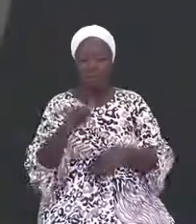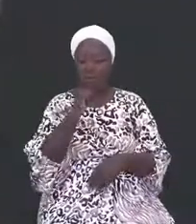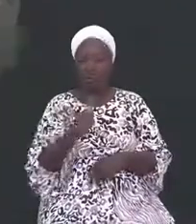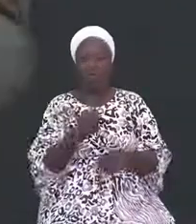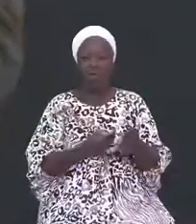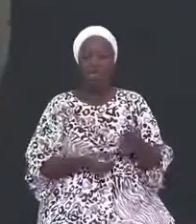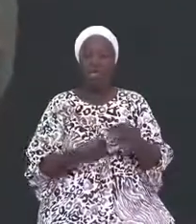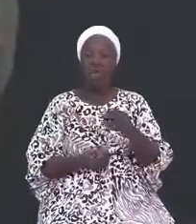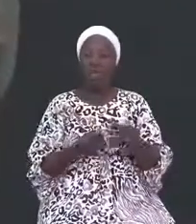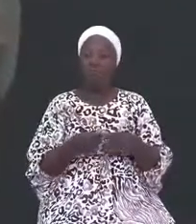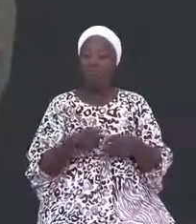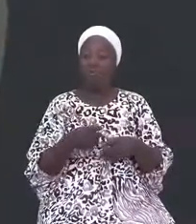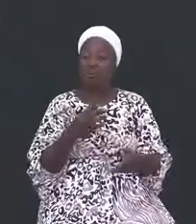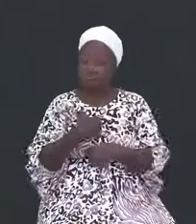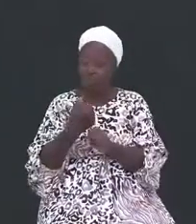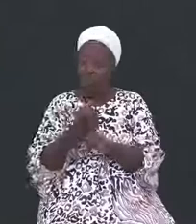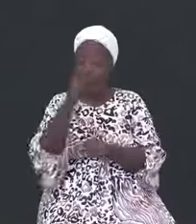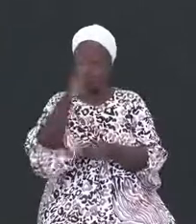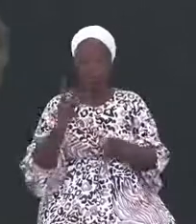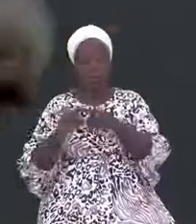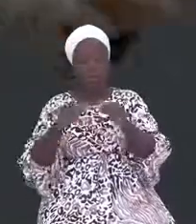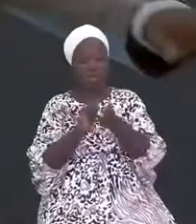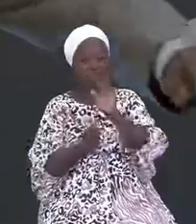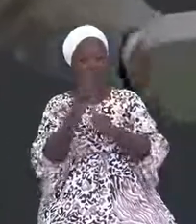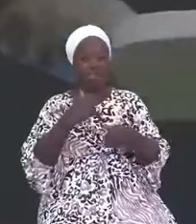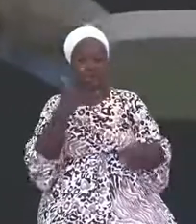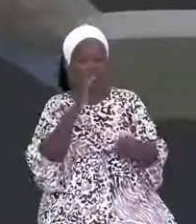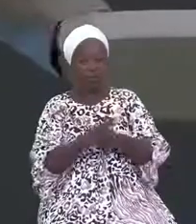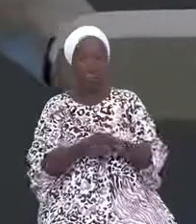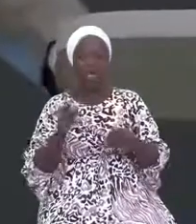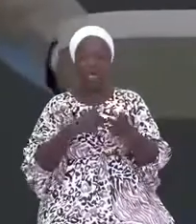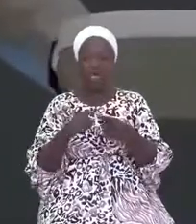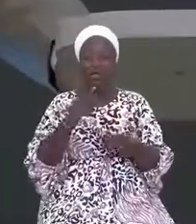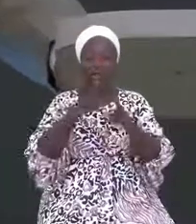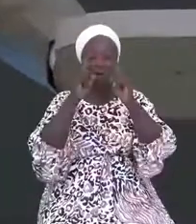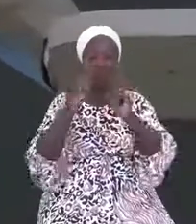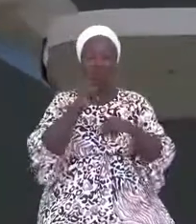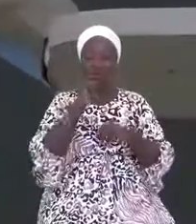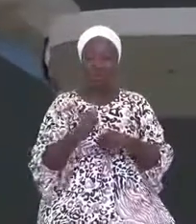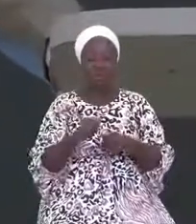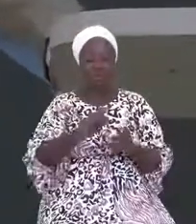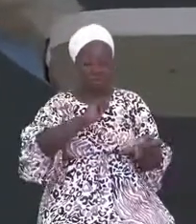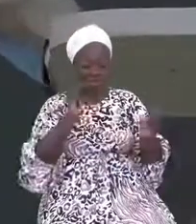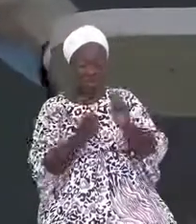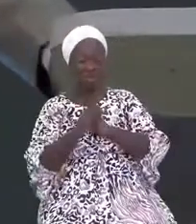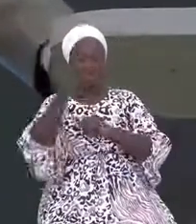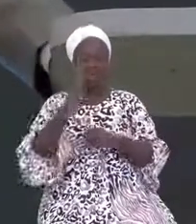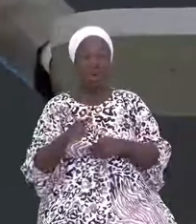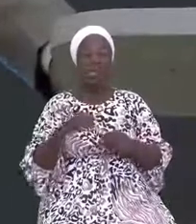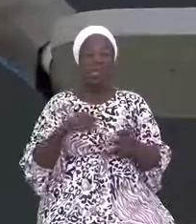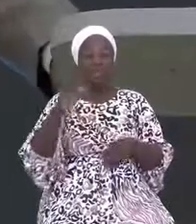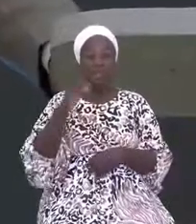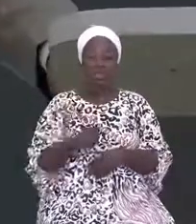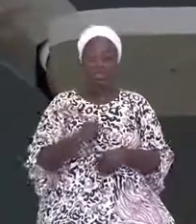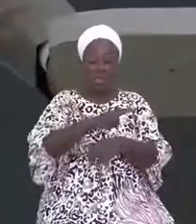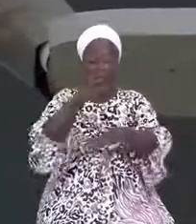Dieu. Pleurer, tes pleurs ne peuvent pas améliorer la nature de Dieu. Sa nature est qu'il ne peut